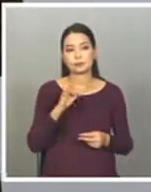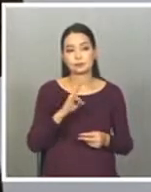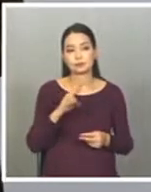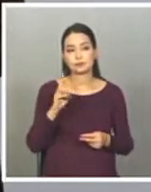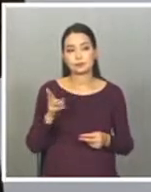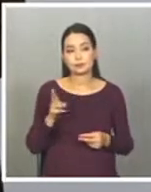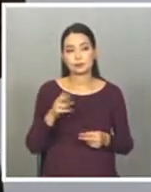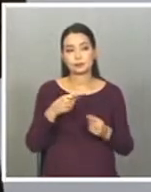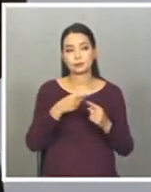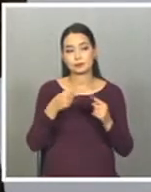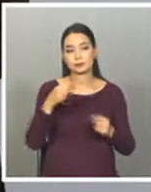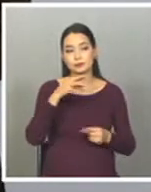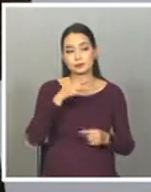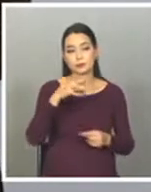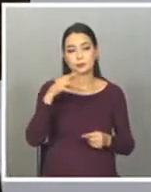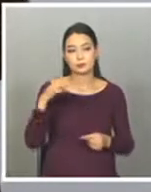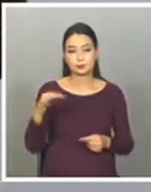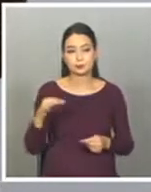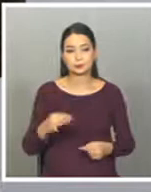бөлінген nq дәрежесі.